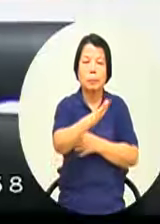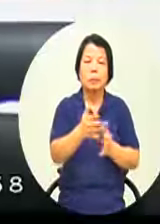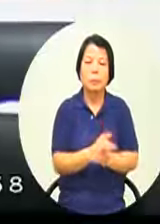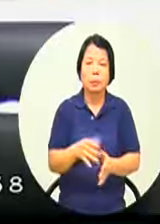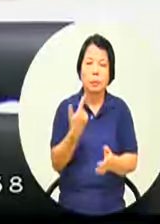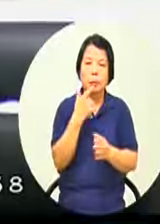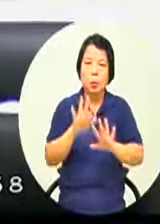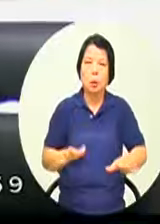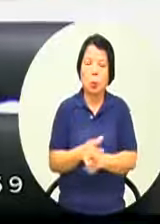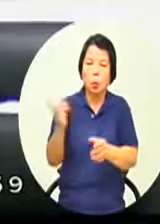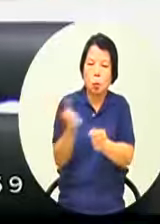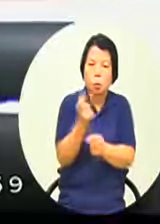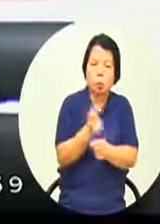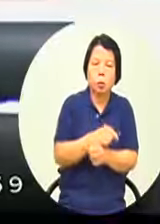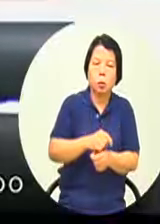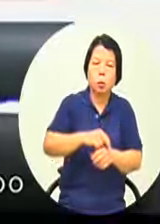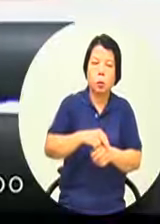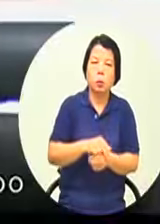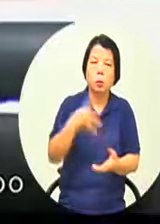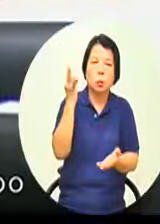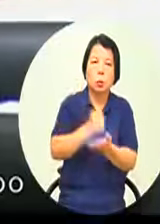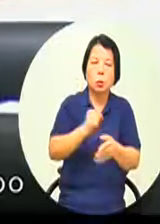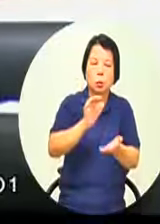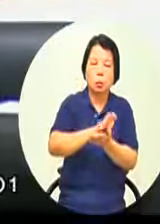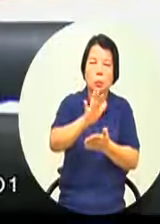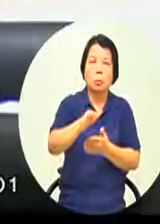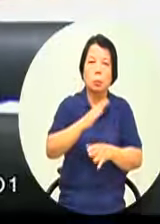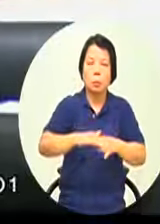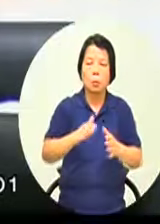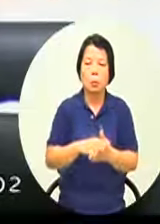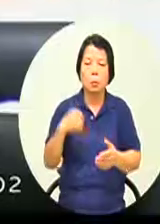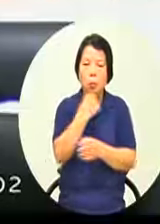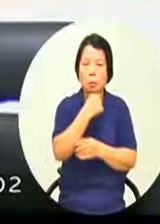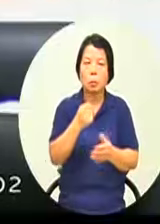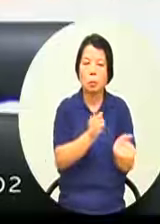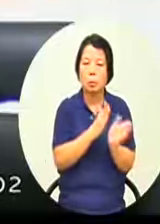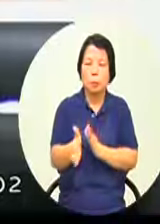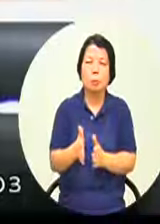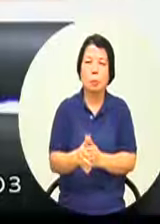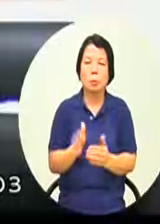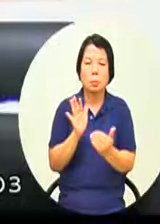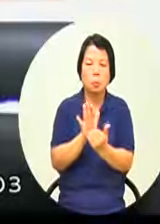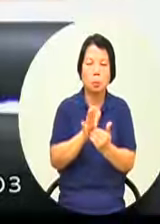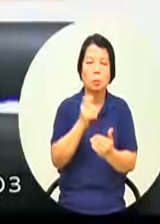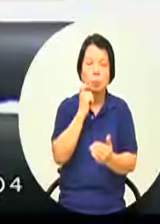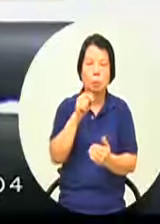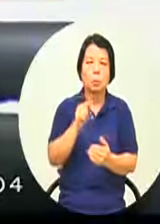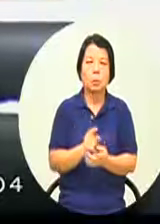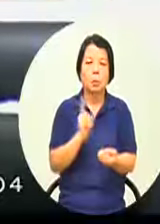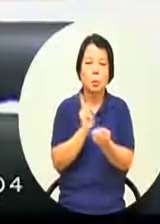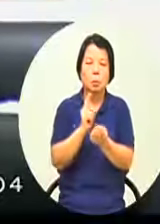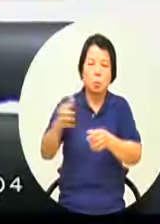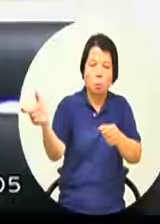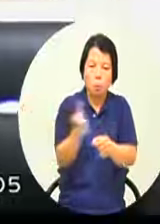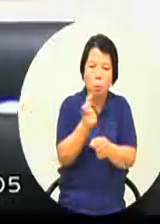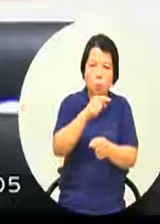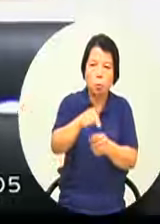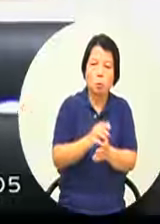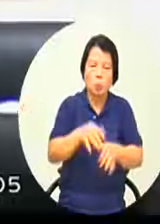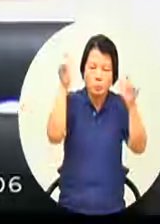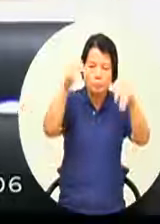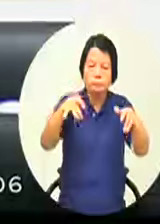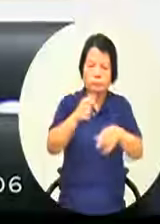变迁，如果说我们未来都有可能，台湾也没有办法避免可能会遇到这些台风，遇到这些强雨的